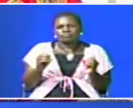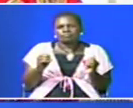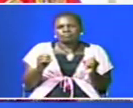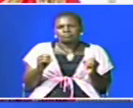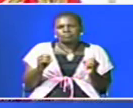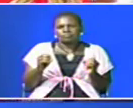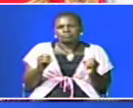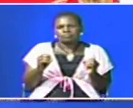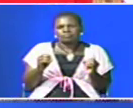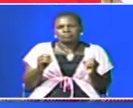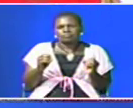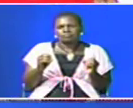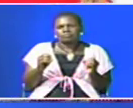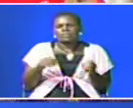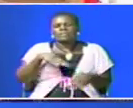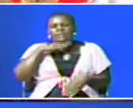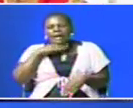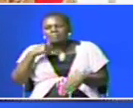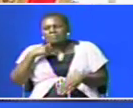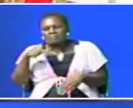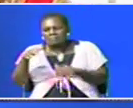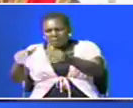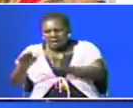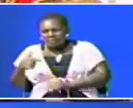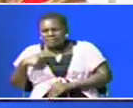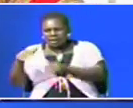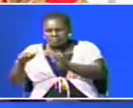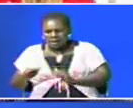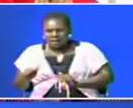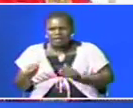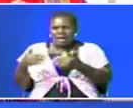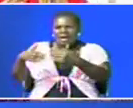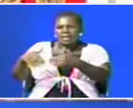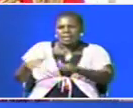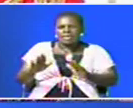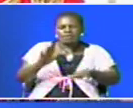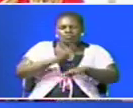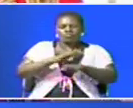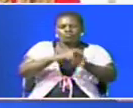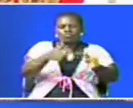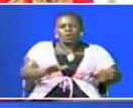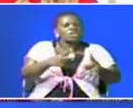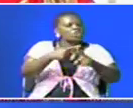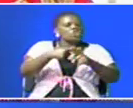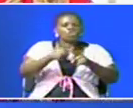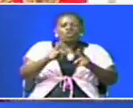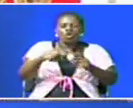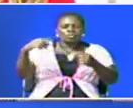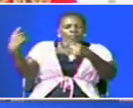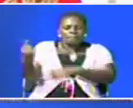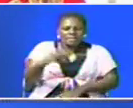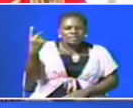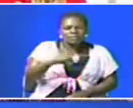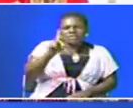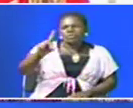wawili vizuri. Akifa yeye nimzike, nikifa mimi nimzike, nimwache akiwa katika njia nzuri. Lakini si mambo ya kupigana pigana,